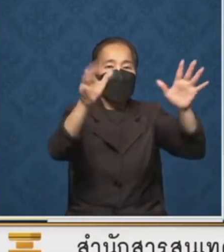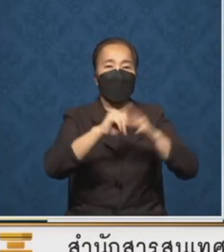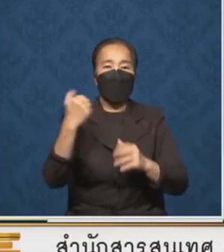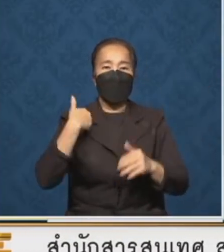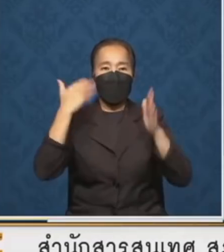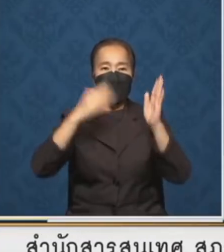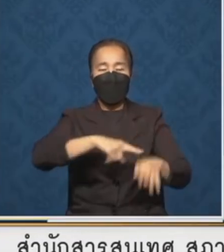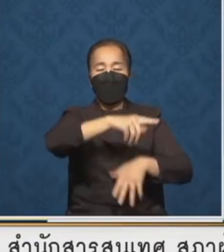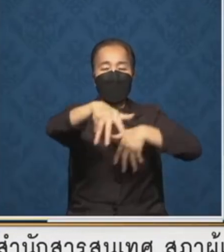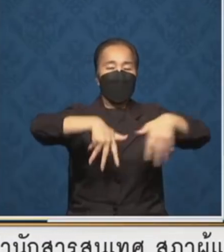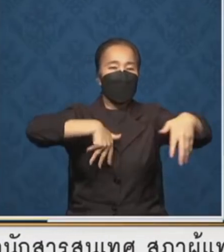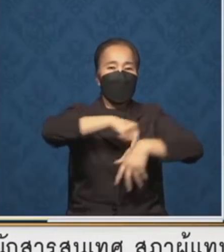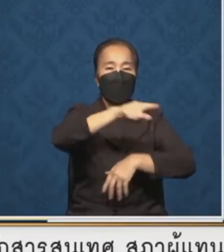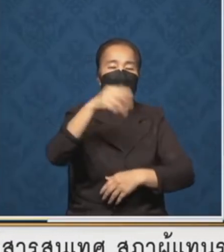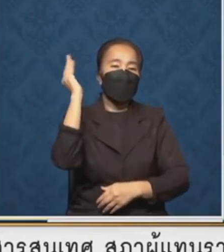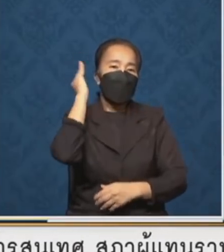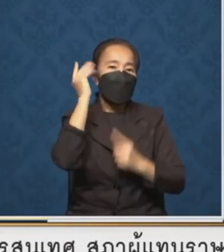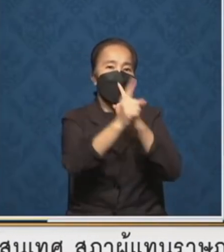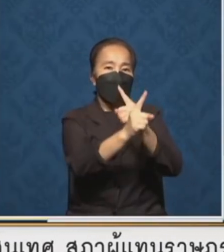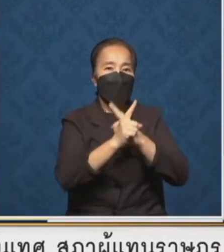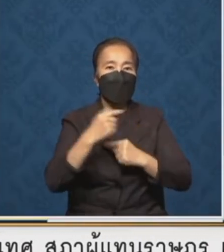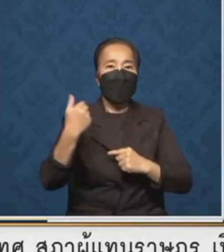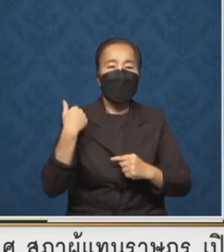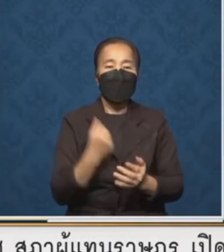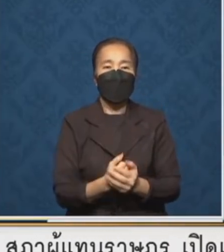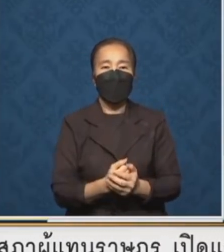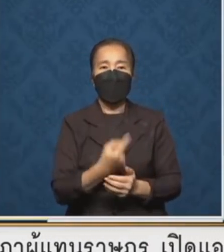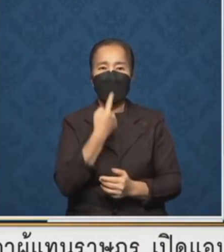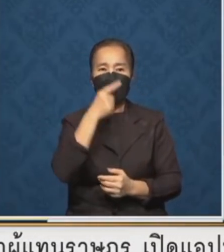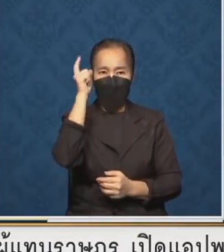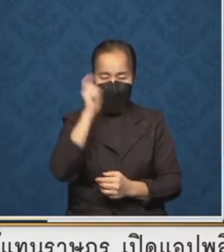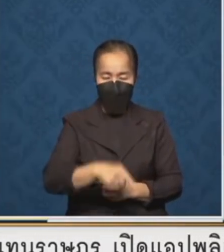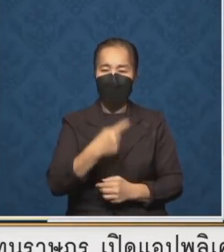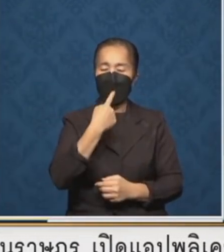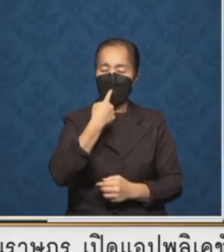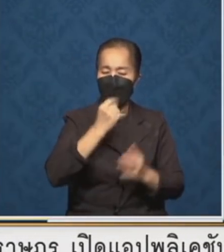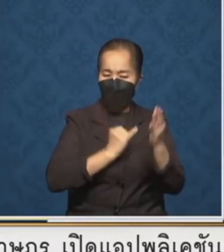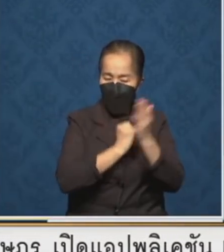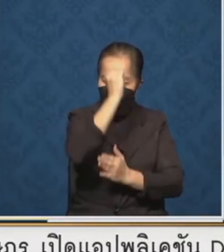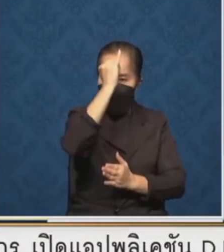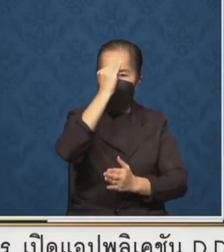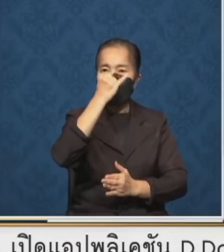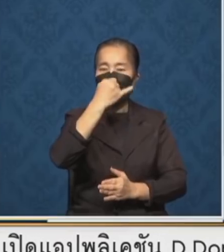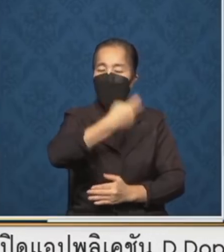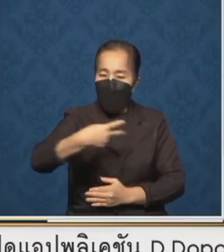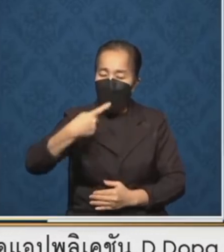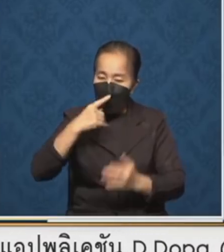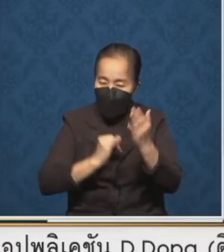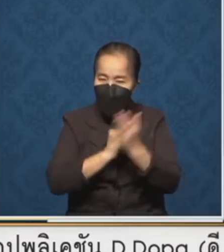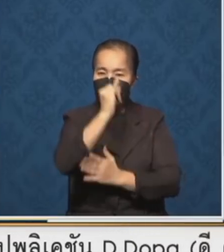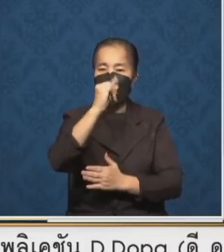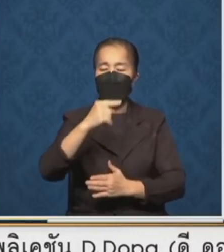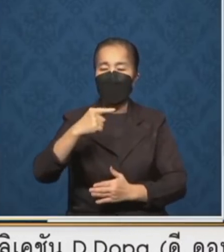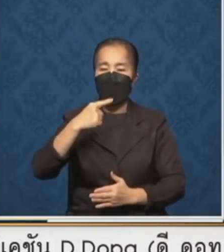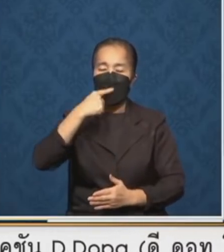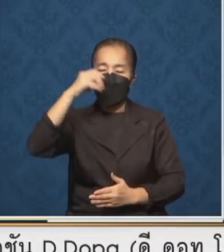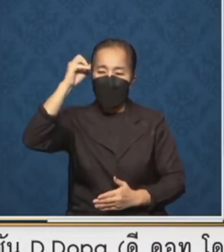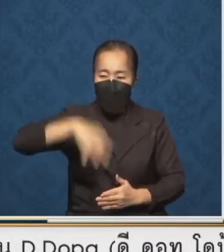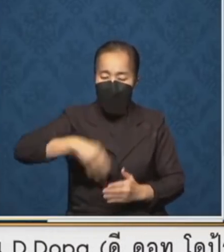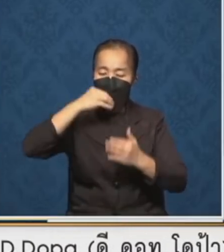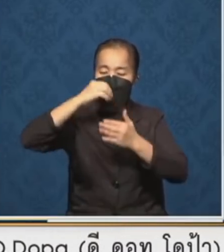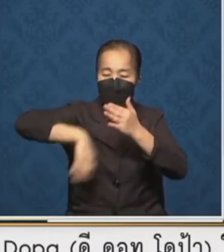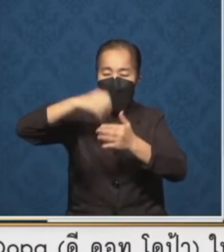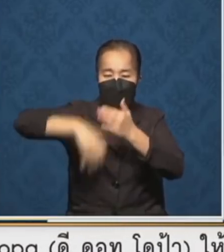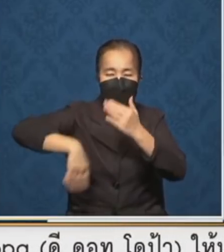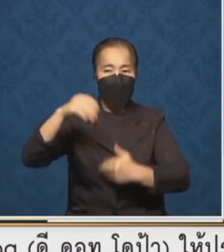รัทธาพูดอะไรคนก็เชื่อดังนั้นเราต้องพูดสิ่งที่มันครบถ้วนถูกต้องการพูดความจริงครึ่งเดียวหรือบิดเบือน